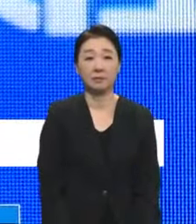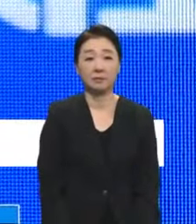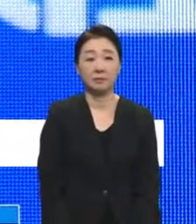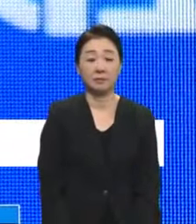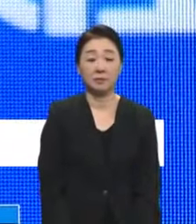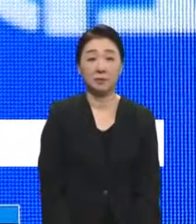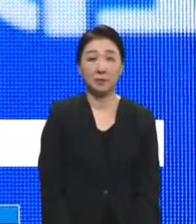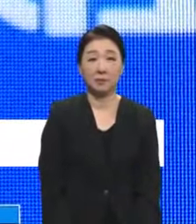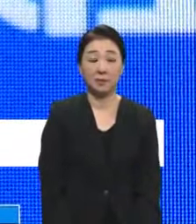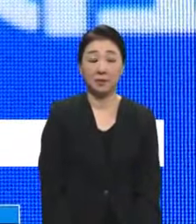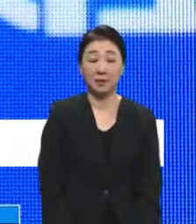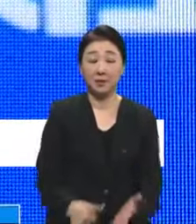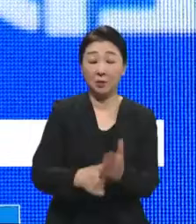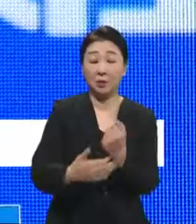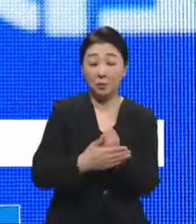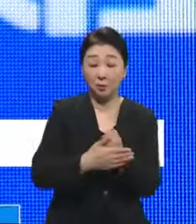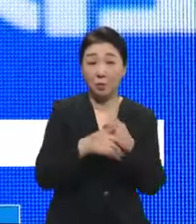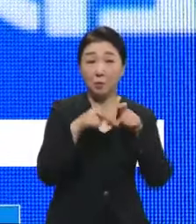득표율